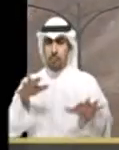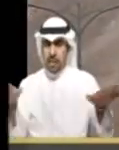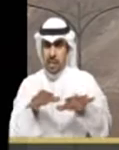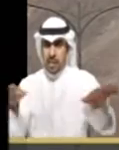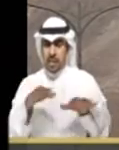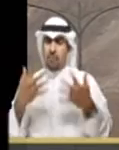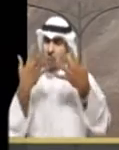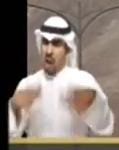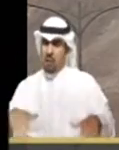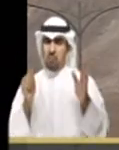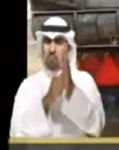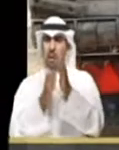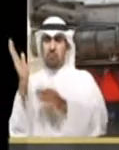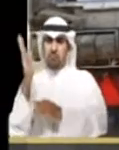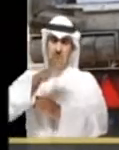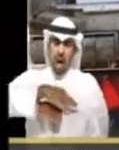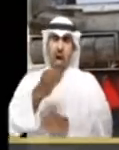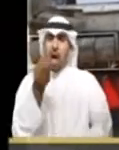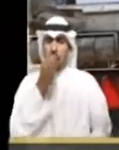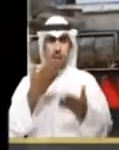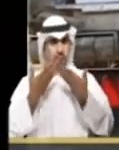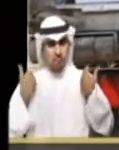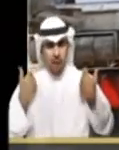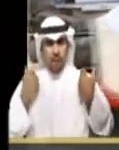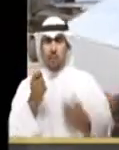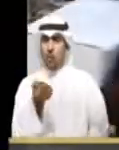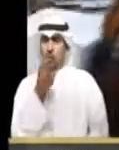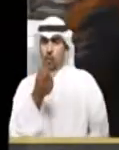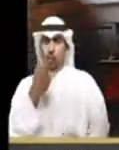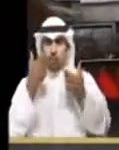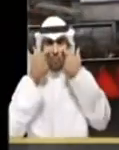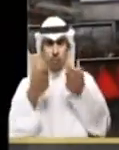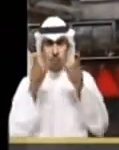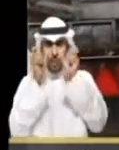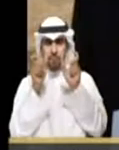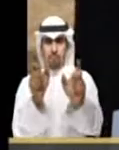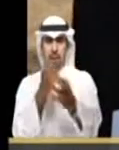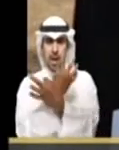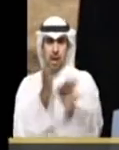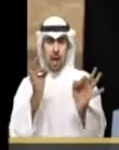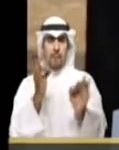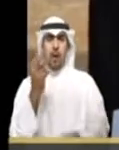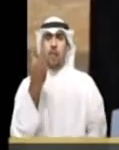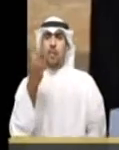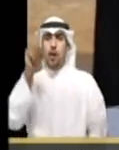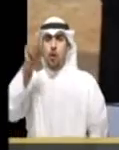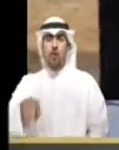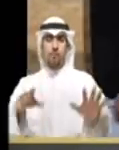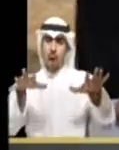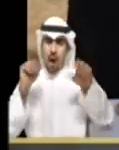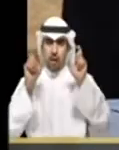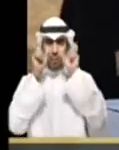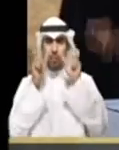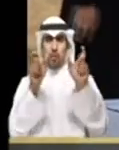بإقليم كردستان العراق، حيث تم توزيع المساعدات الغذائية والصحية على مدى يومين متتاليين